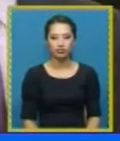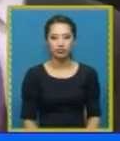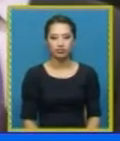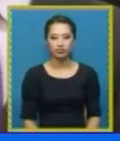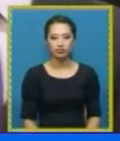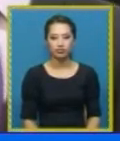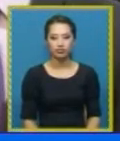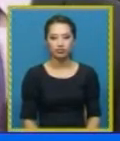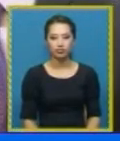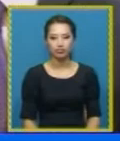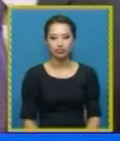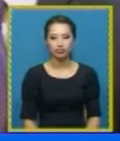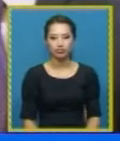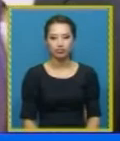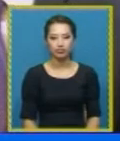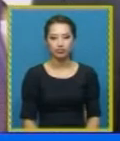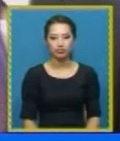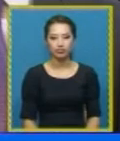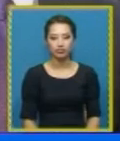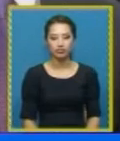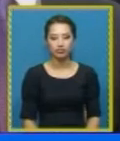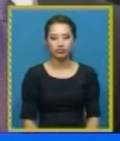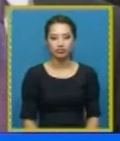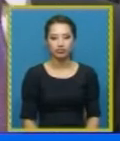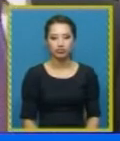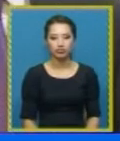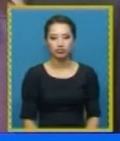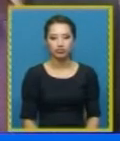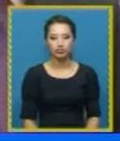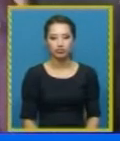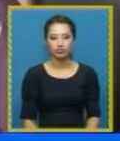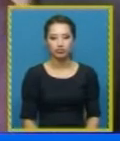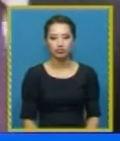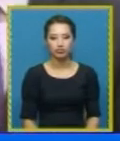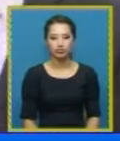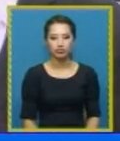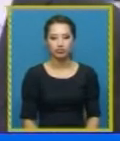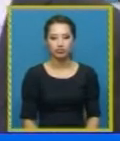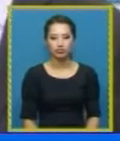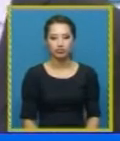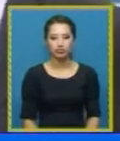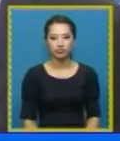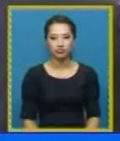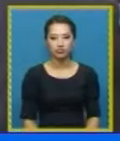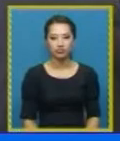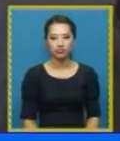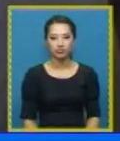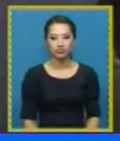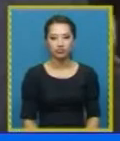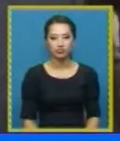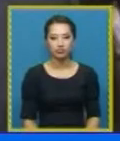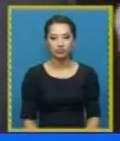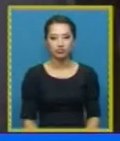құрылыс жүргізуде 1200 орынды мектептен, сосын салық комитеті қызмет көрсету орталығы қызмет жүргізуде. Тұрғын